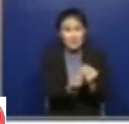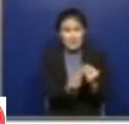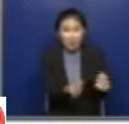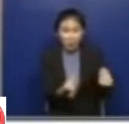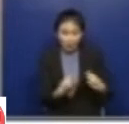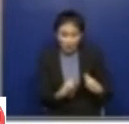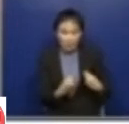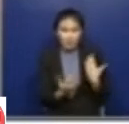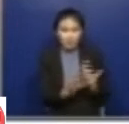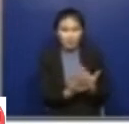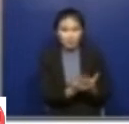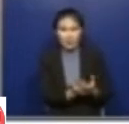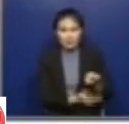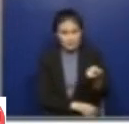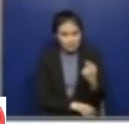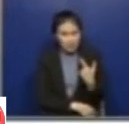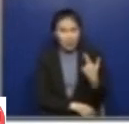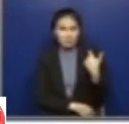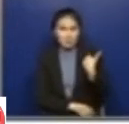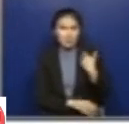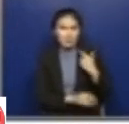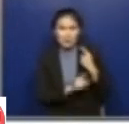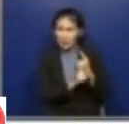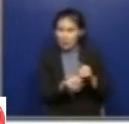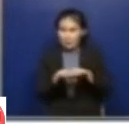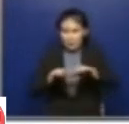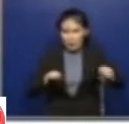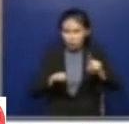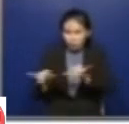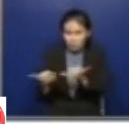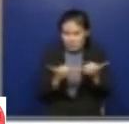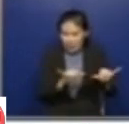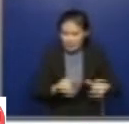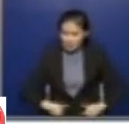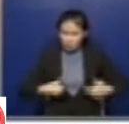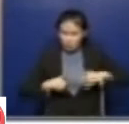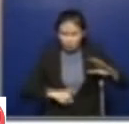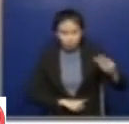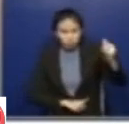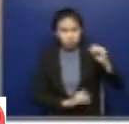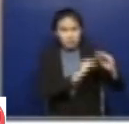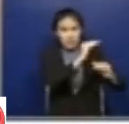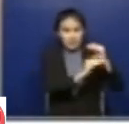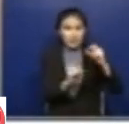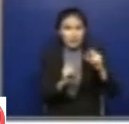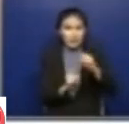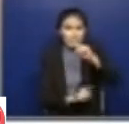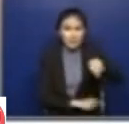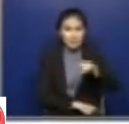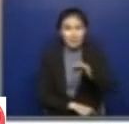ายโดยมาตรฐานชีวิตของคนที่ถูกย้ายจะต้องดีขึ้นที่สำคัญ EIA